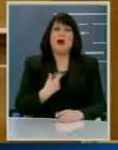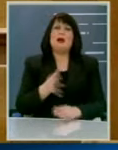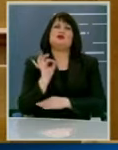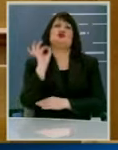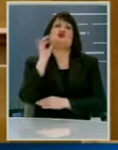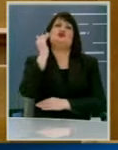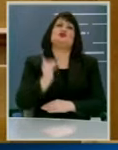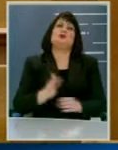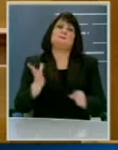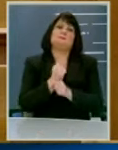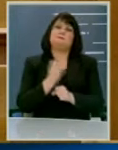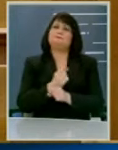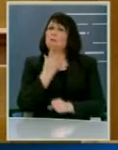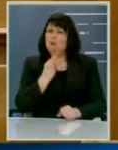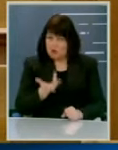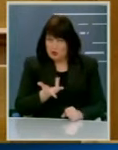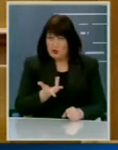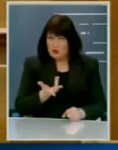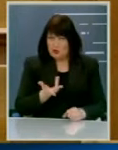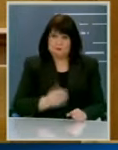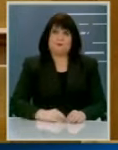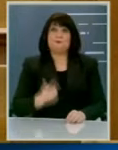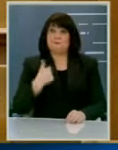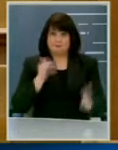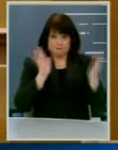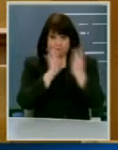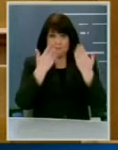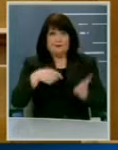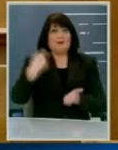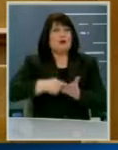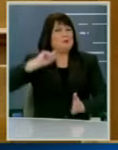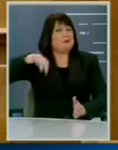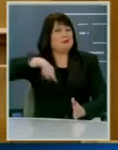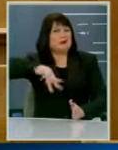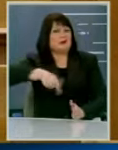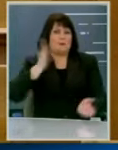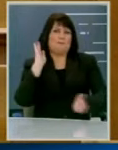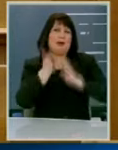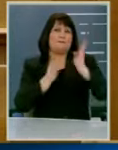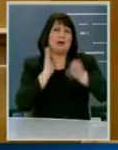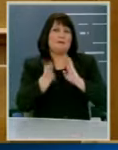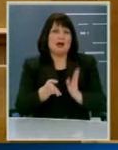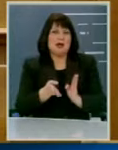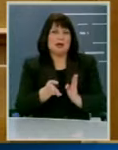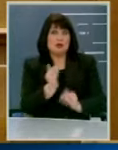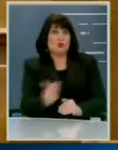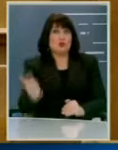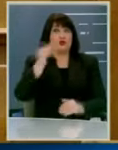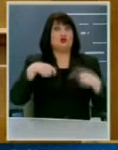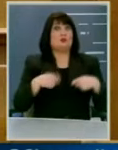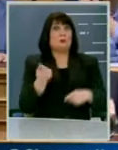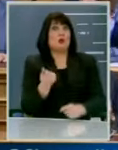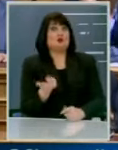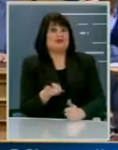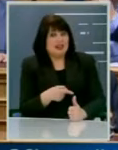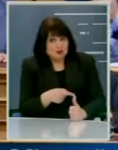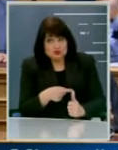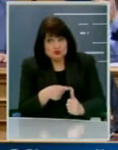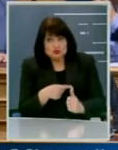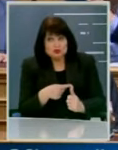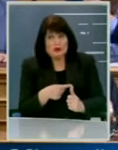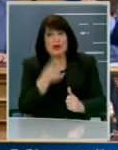στόχους και ξέρετε γιατί? Διότι αντιμετωπίσαμε τη φοροδιαφυγή, ιδιαίτερα των αντώτερων στρωμάτων, καταπολεμήσαμε